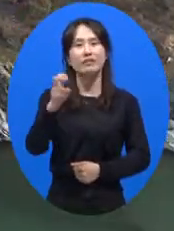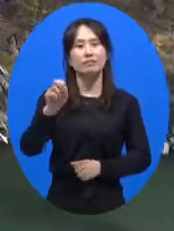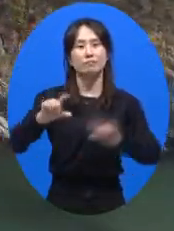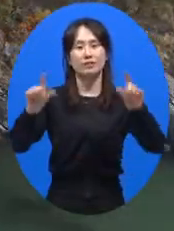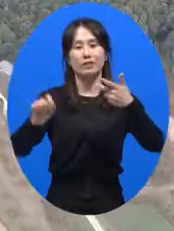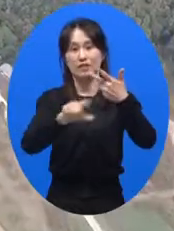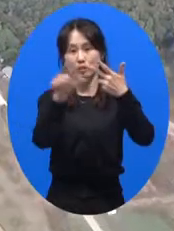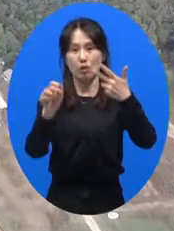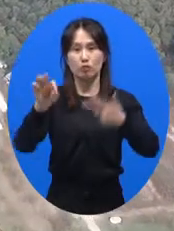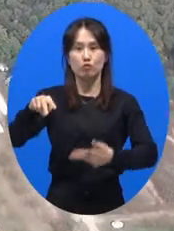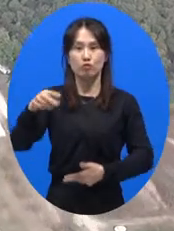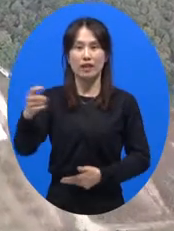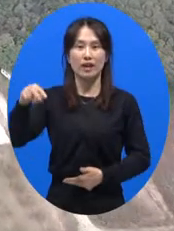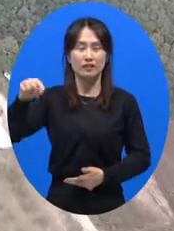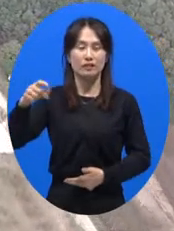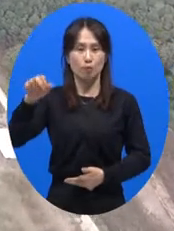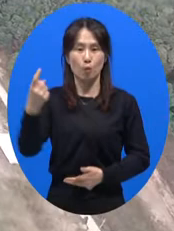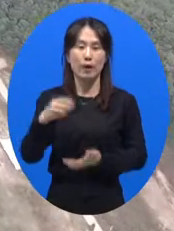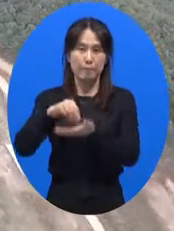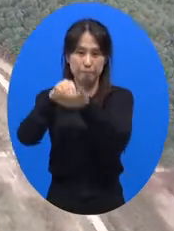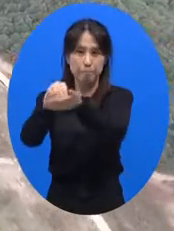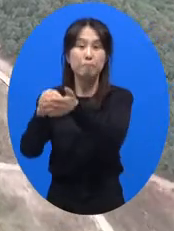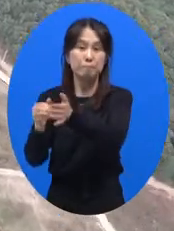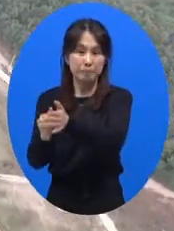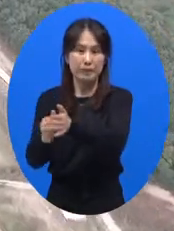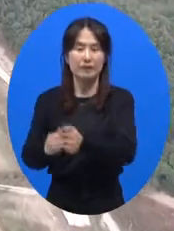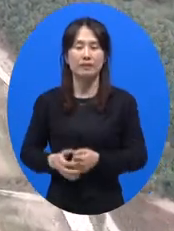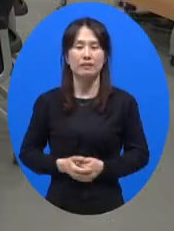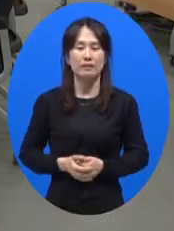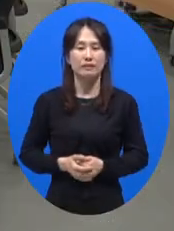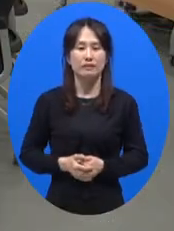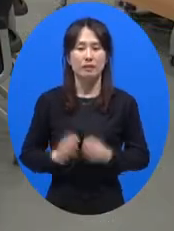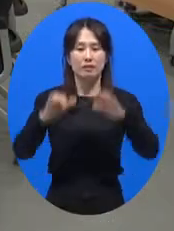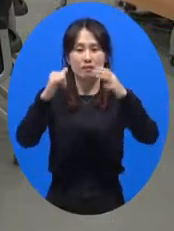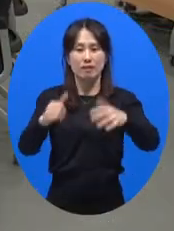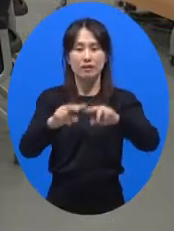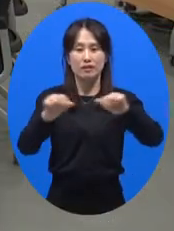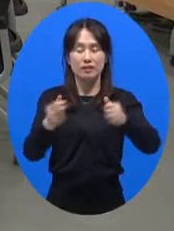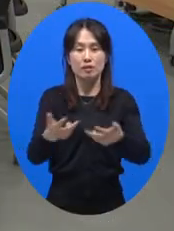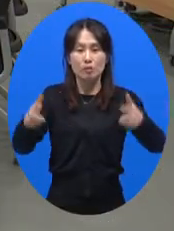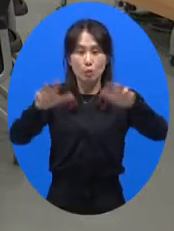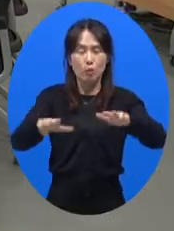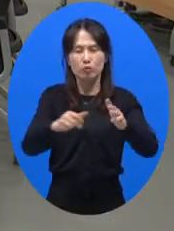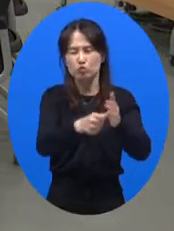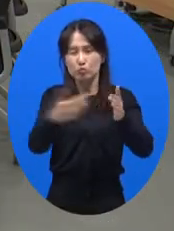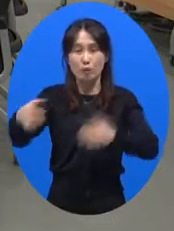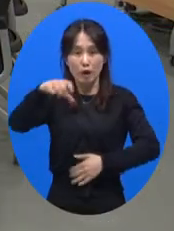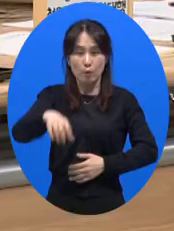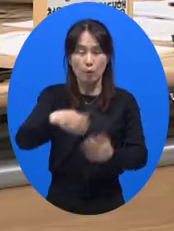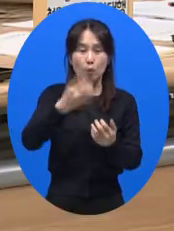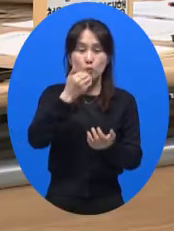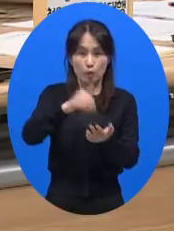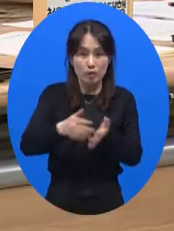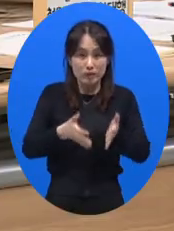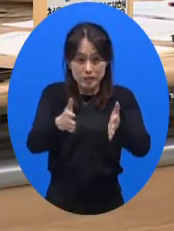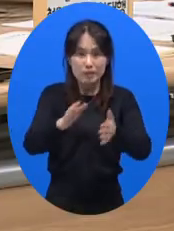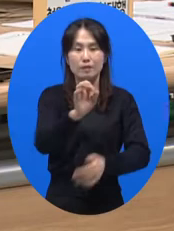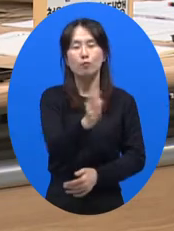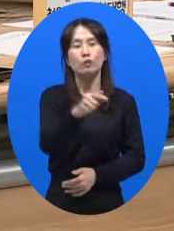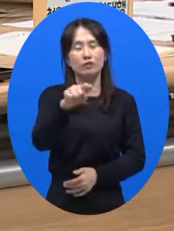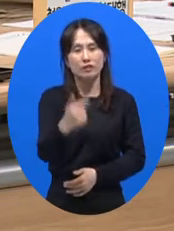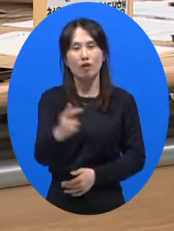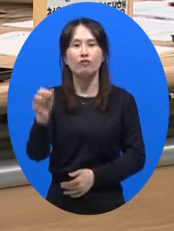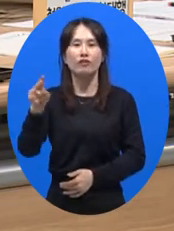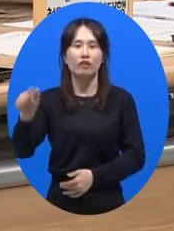지역과 더불어 강원 처럼 까지 길게 이어집니다 이러한 지질학적 특성을 이용해 경기도와 강원도는